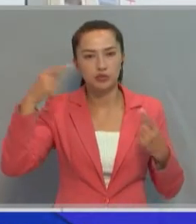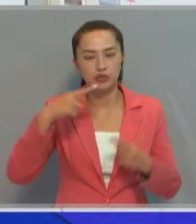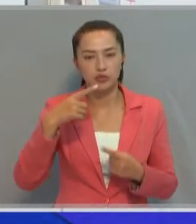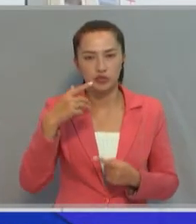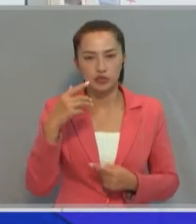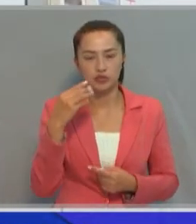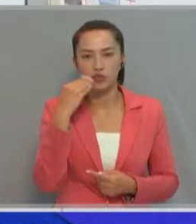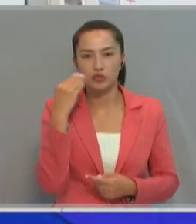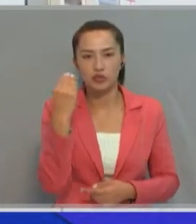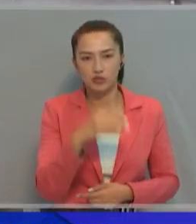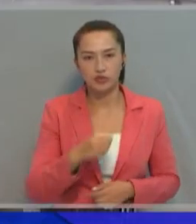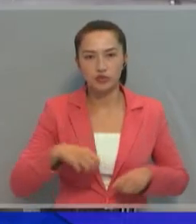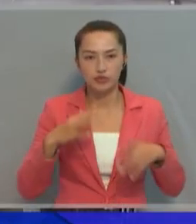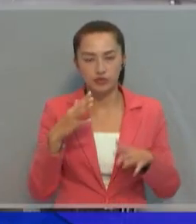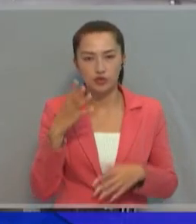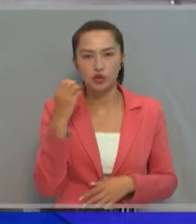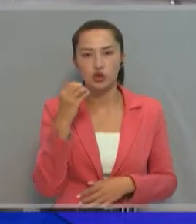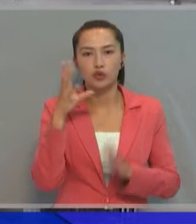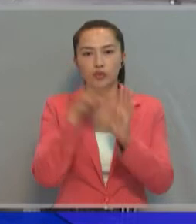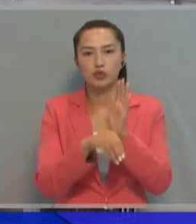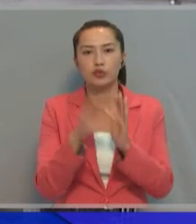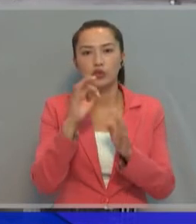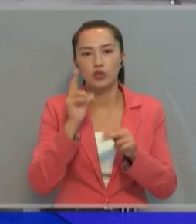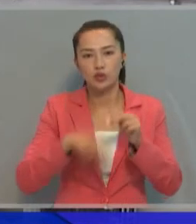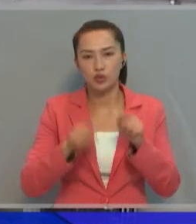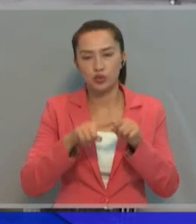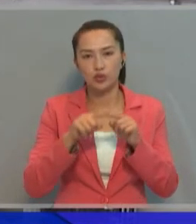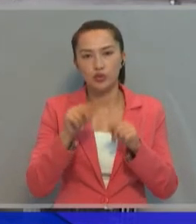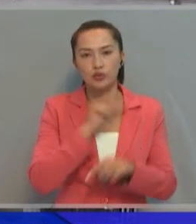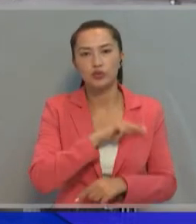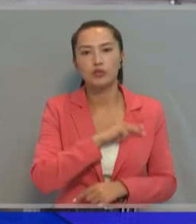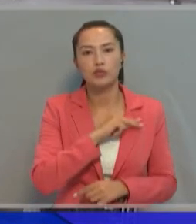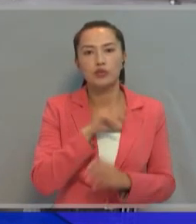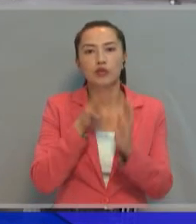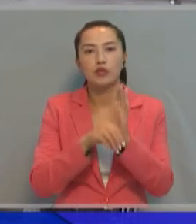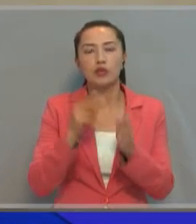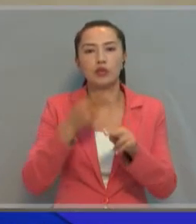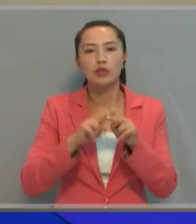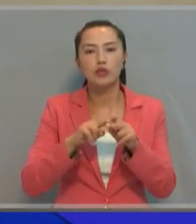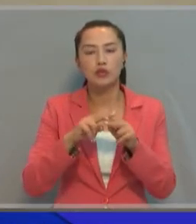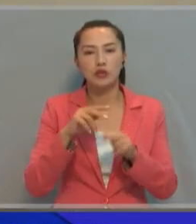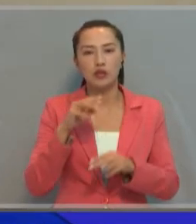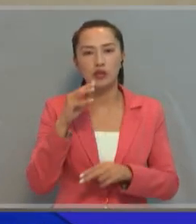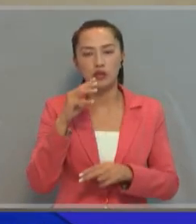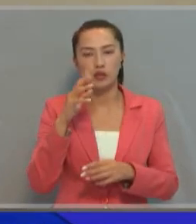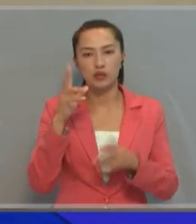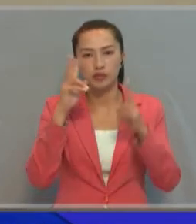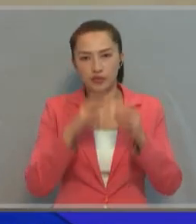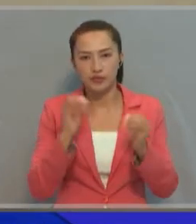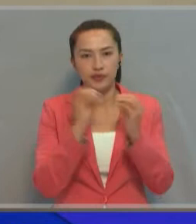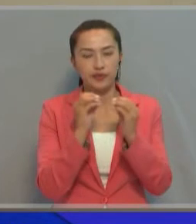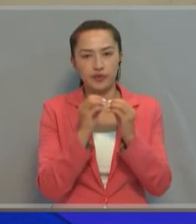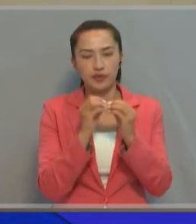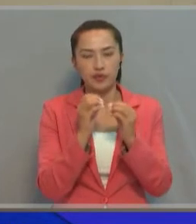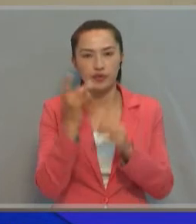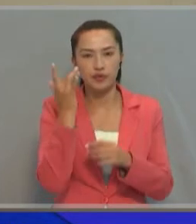жабық жағдайда салынған. Бүгінде мұндағы жұмыстар аяқталуға жақын. Орнатылған трансформаторларды тексерістен өткізіп, пысықтау жұмыстарын